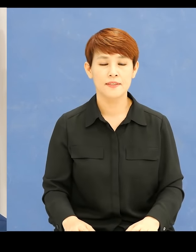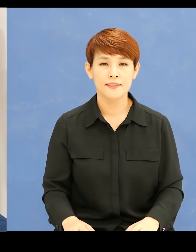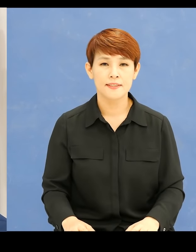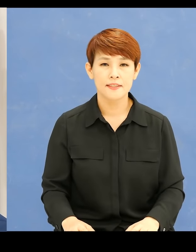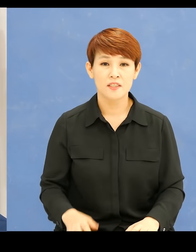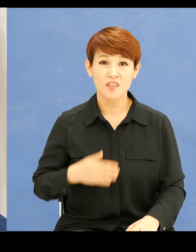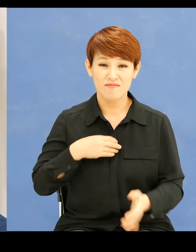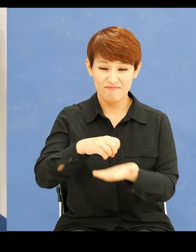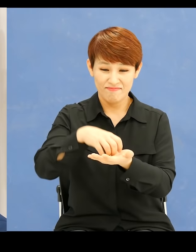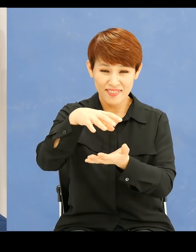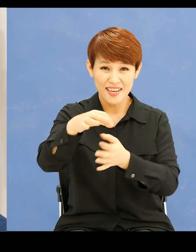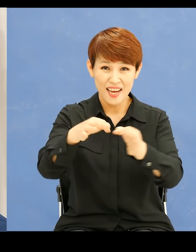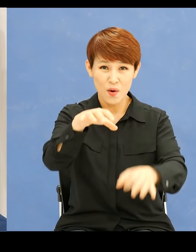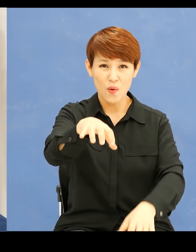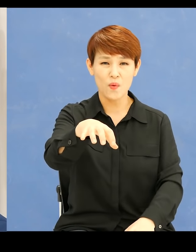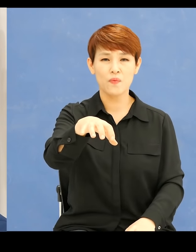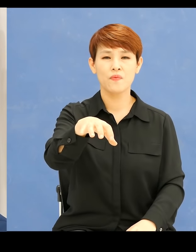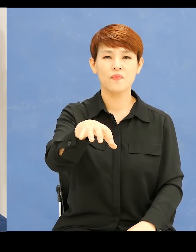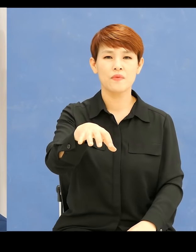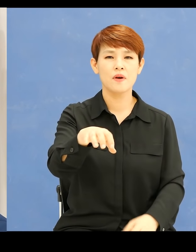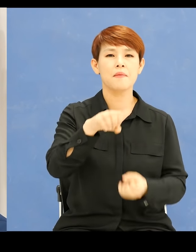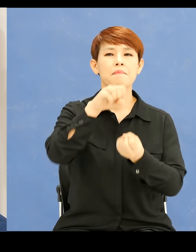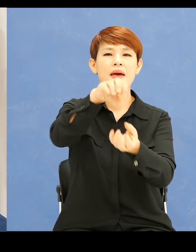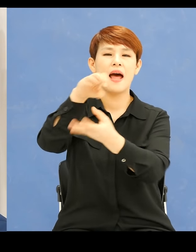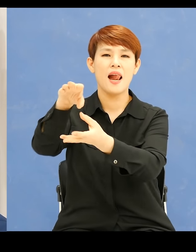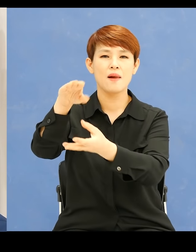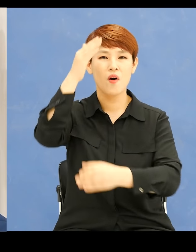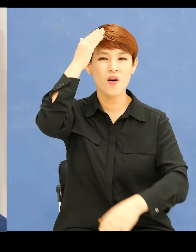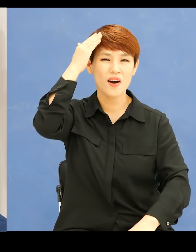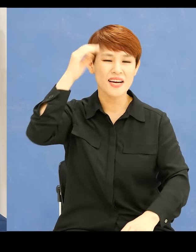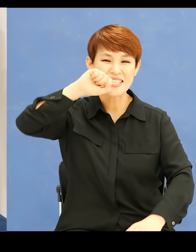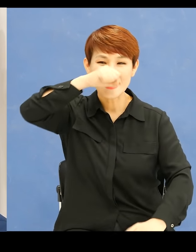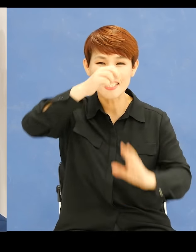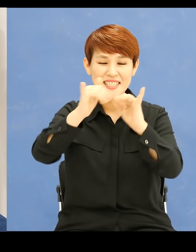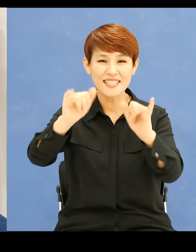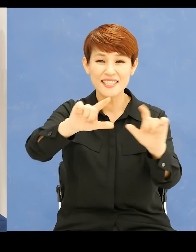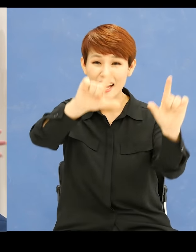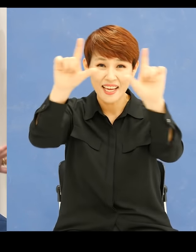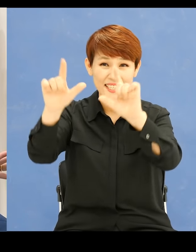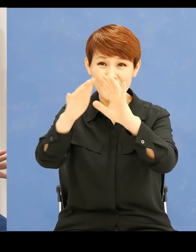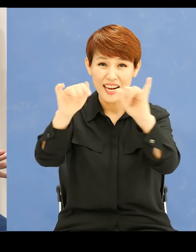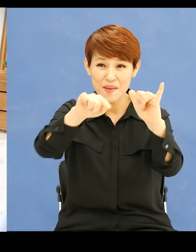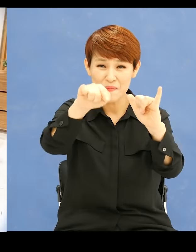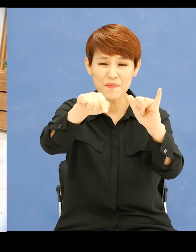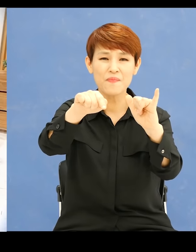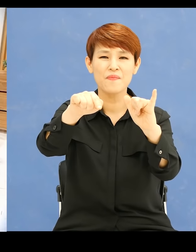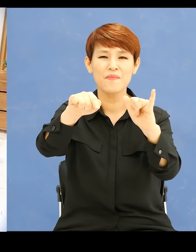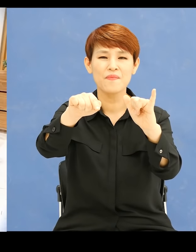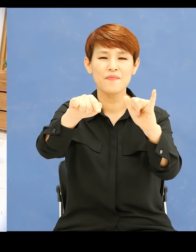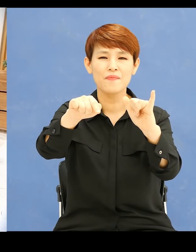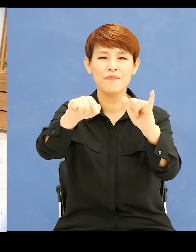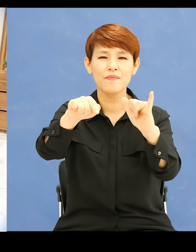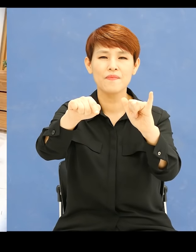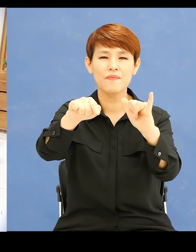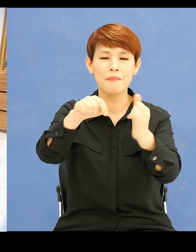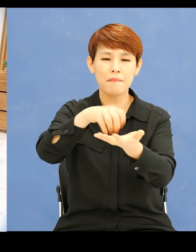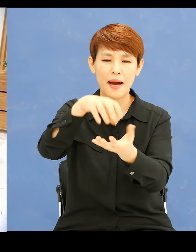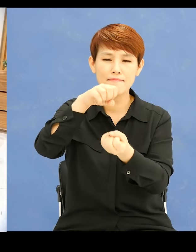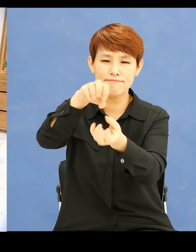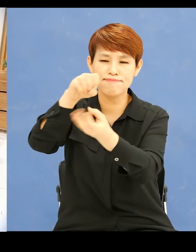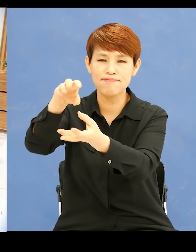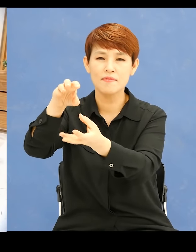도넛 가게에서 또 흑인 지역에 한 20군데 주유소로 도넛을 딜리버리 해주면 거기서 팔아요. 네. 그리고 그 전날 거는 회수해